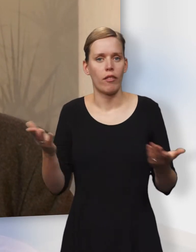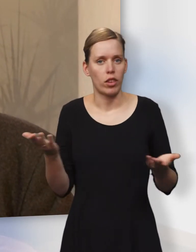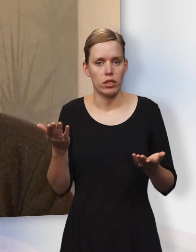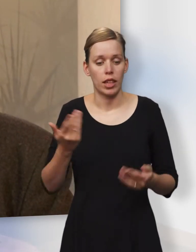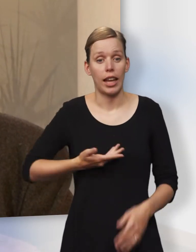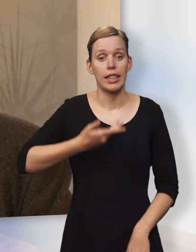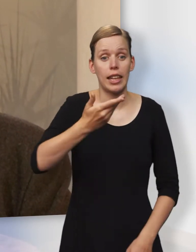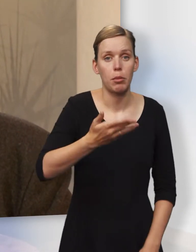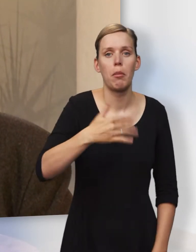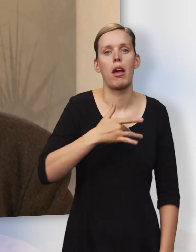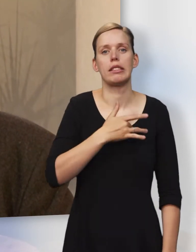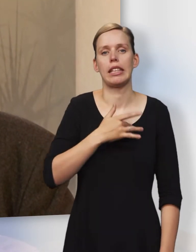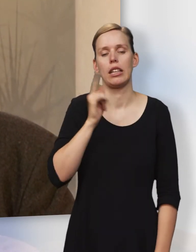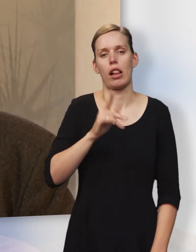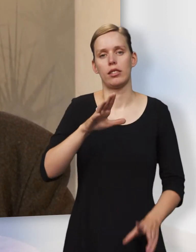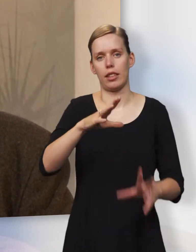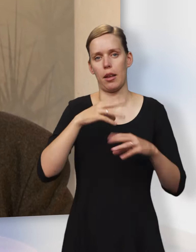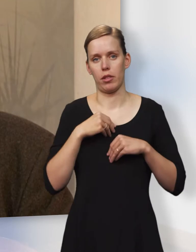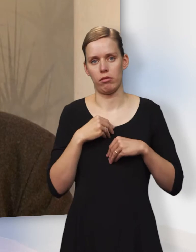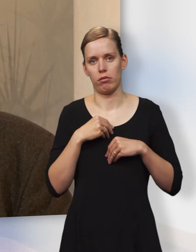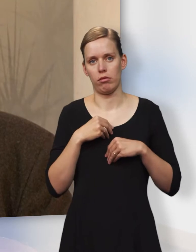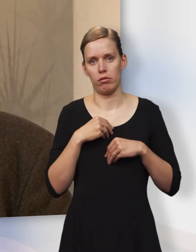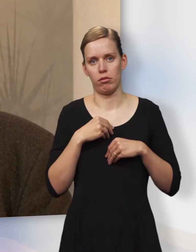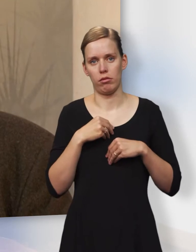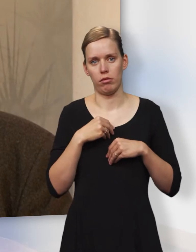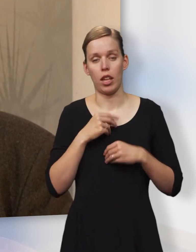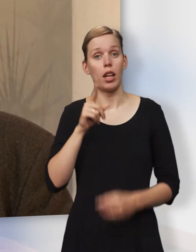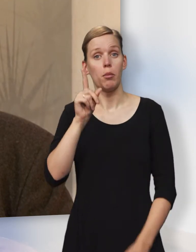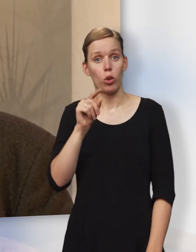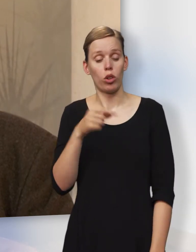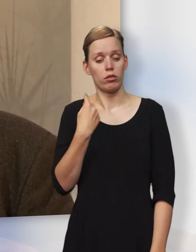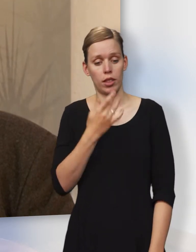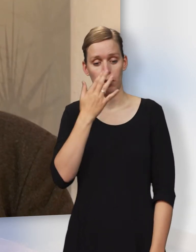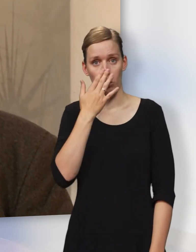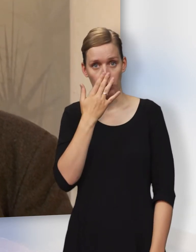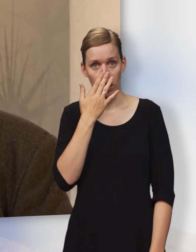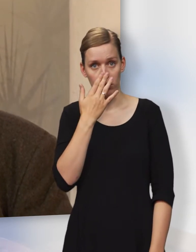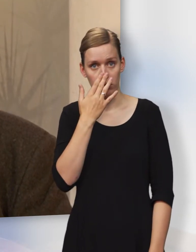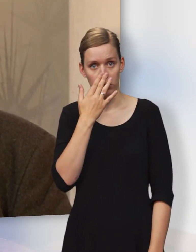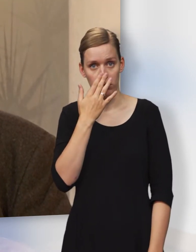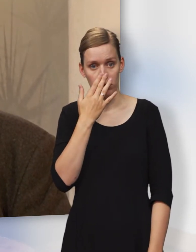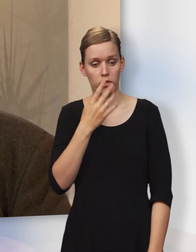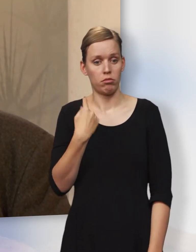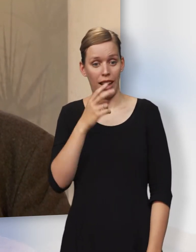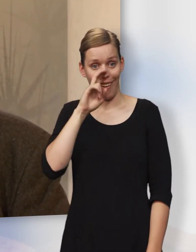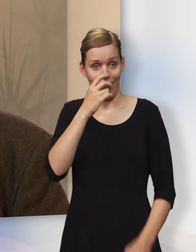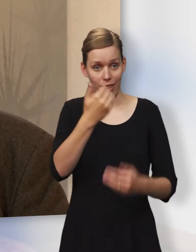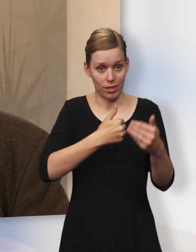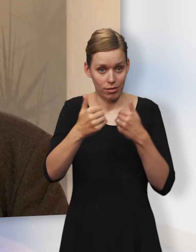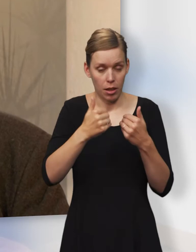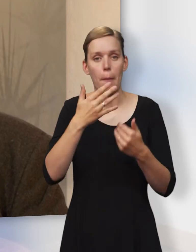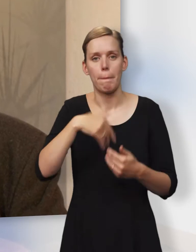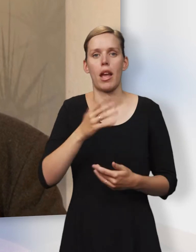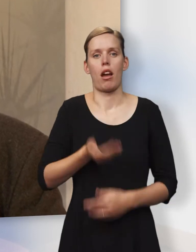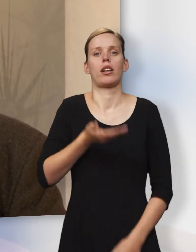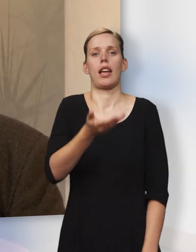macht seliger als nehmen. Und wir versuchen einfach den Gästen mehr zu geben. Einfach